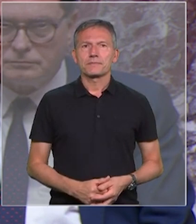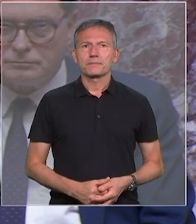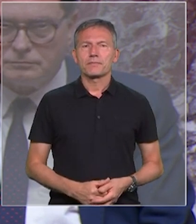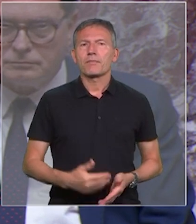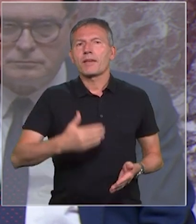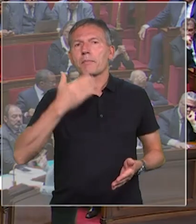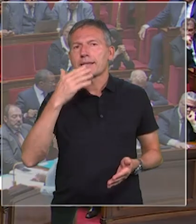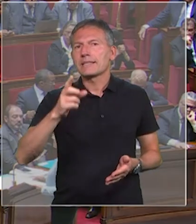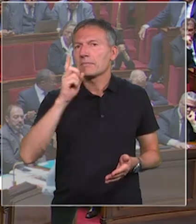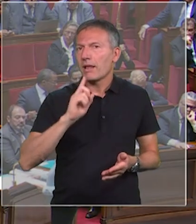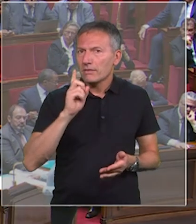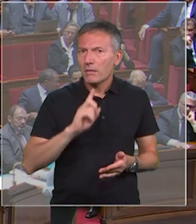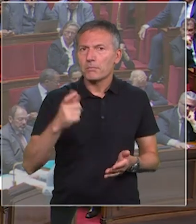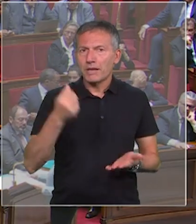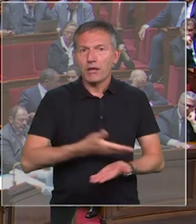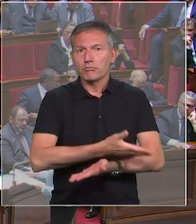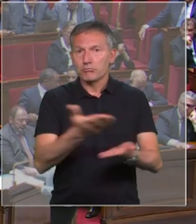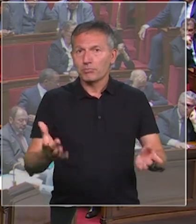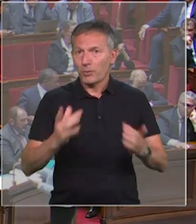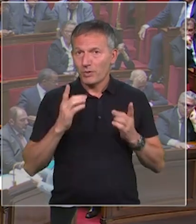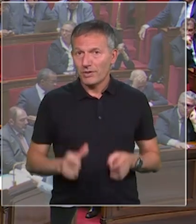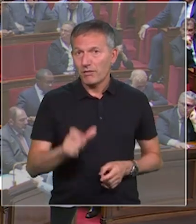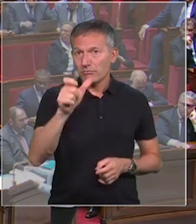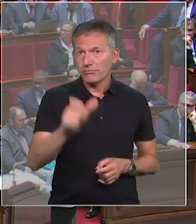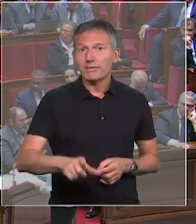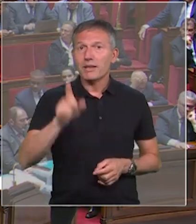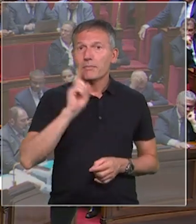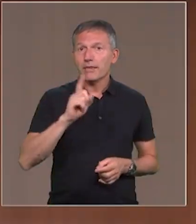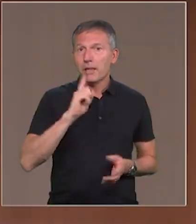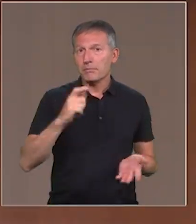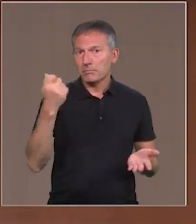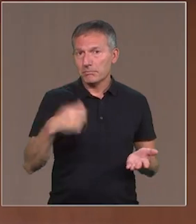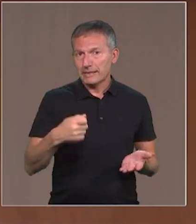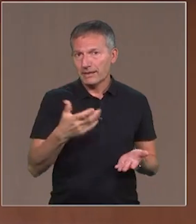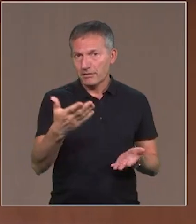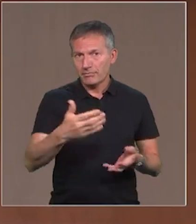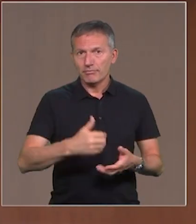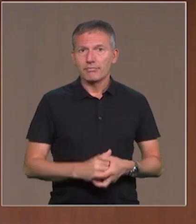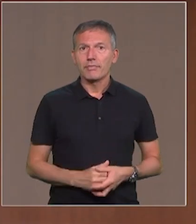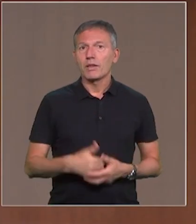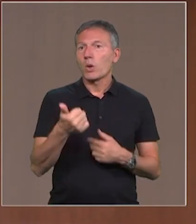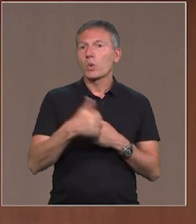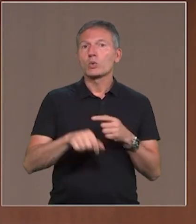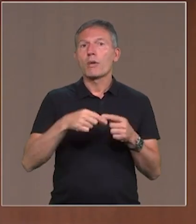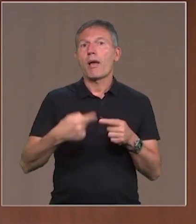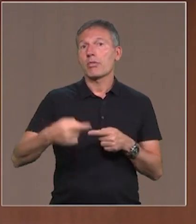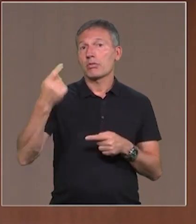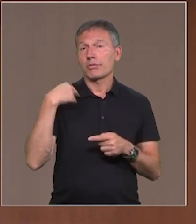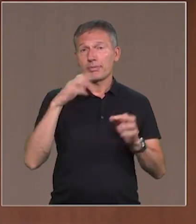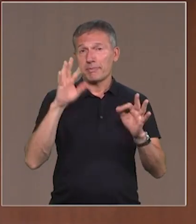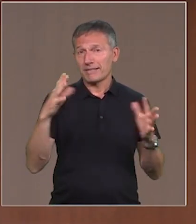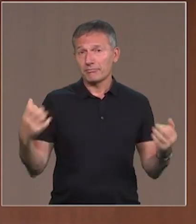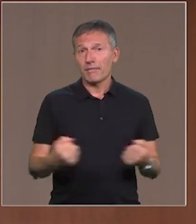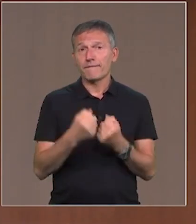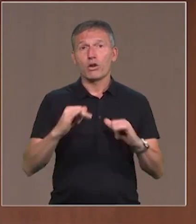Merci Madame la Présidente, Mesdames et Messieurs les députés, Madame la Présidente Aurore Berger. Il y a une semaine, jour pour jour,